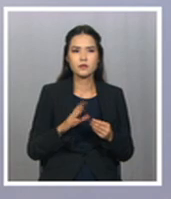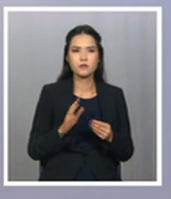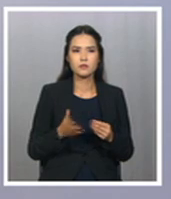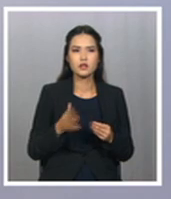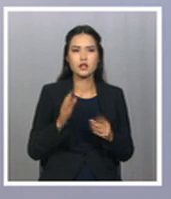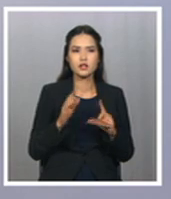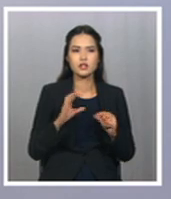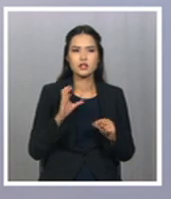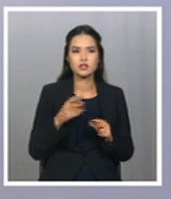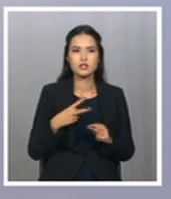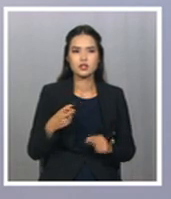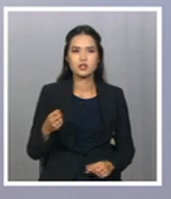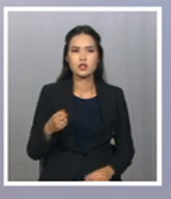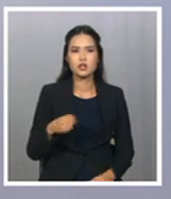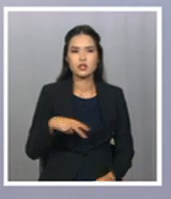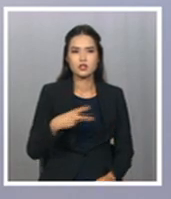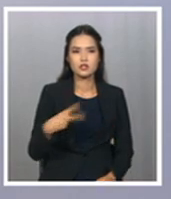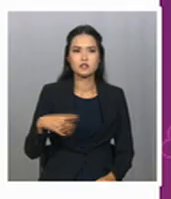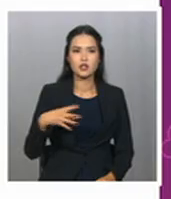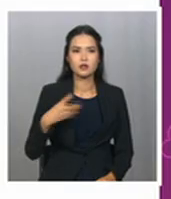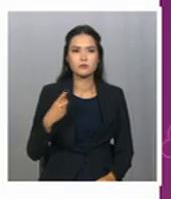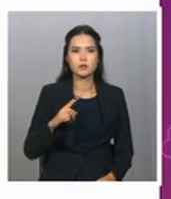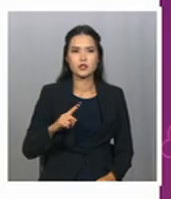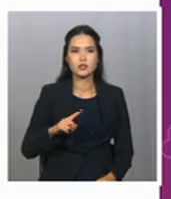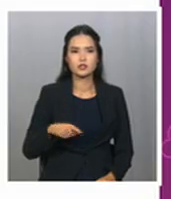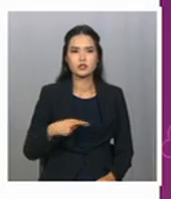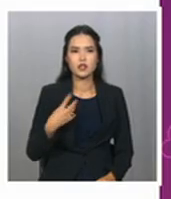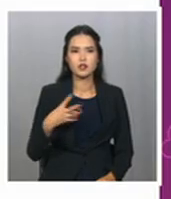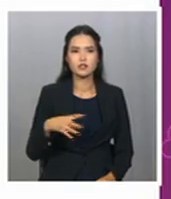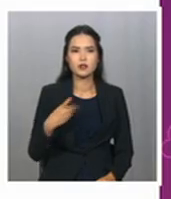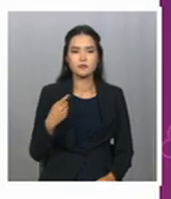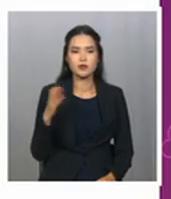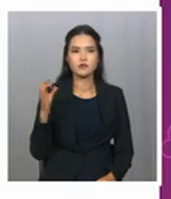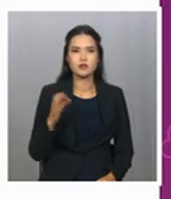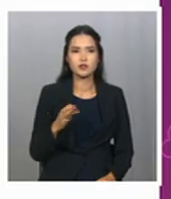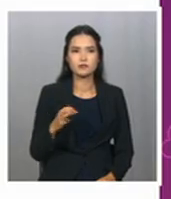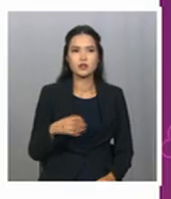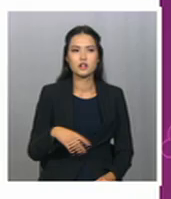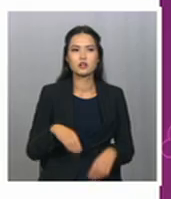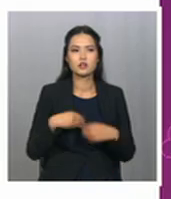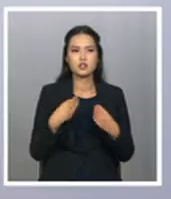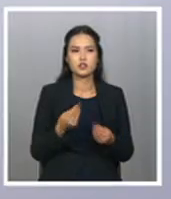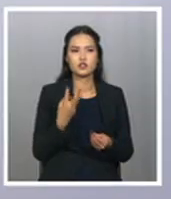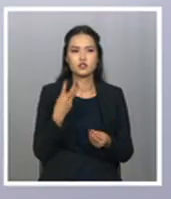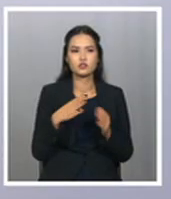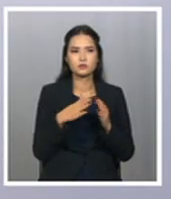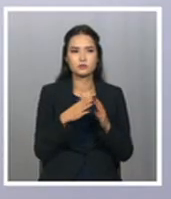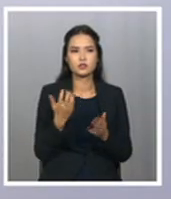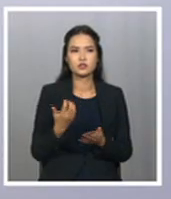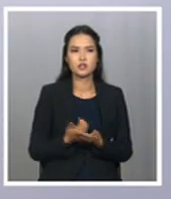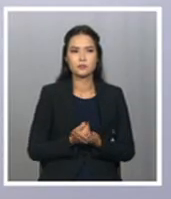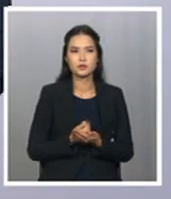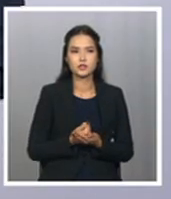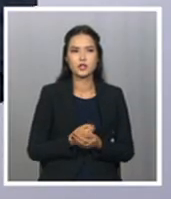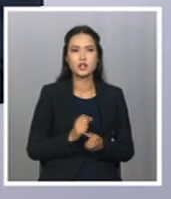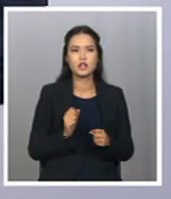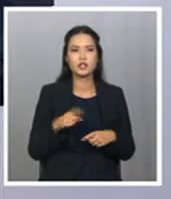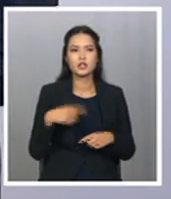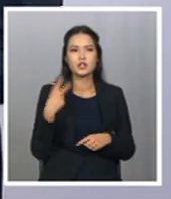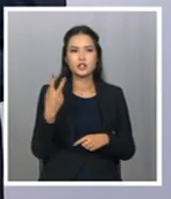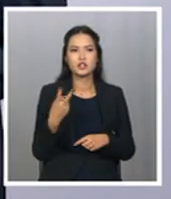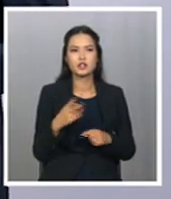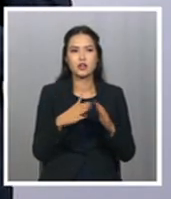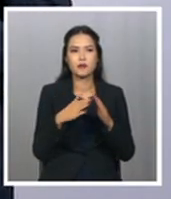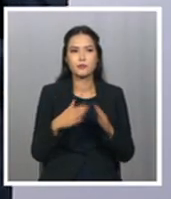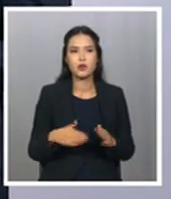Шамамен 41,41 градус. Белгілі үш бұрыштың үш бұрышын таптық. Ал енді екі қабырғасы